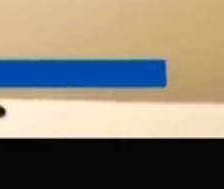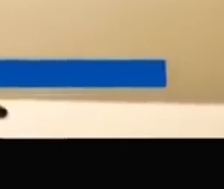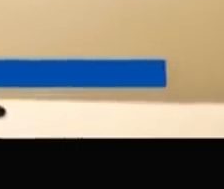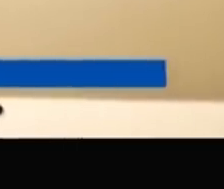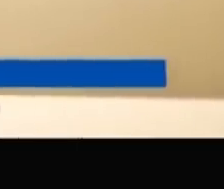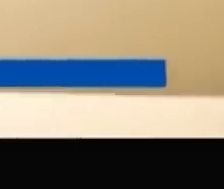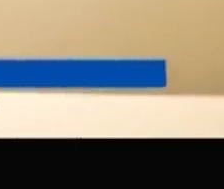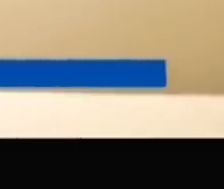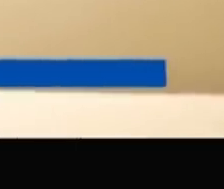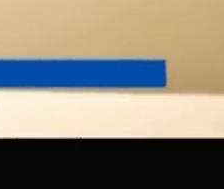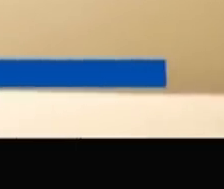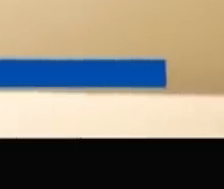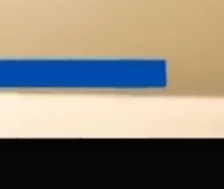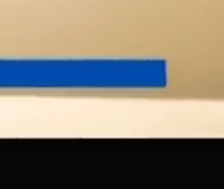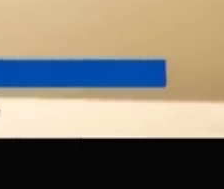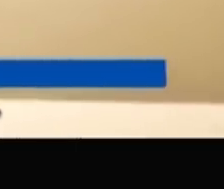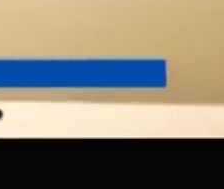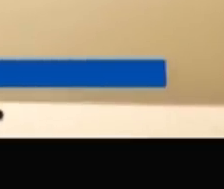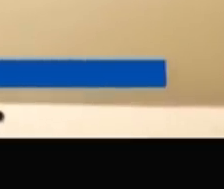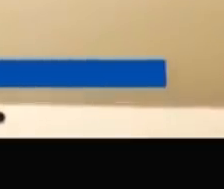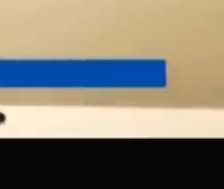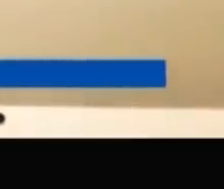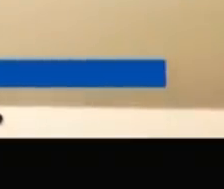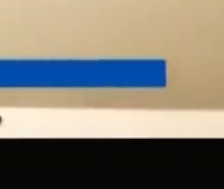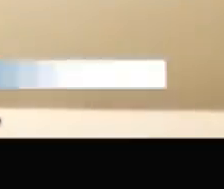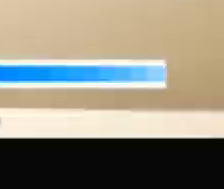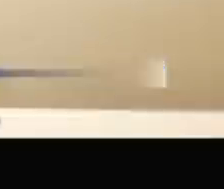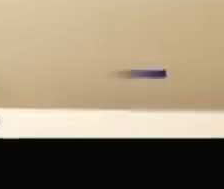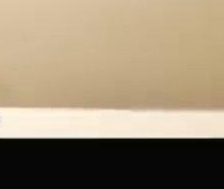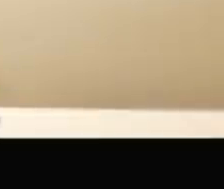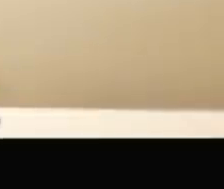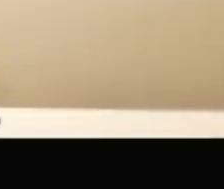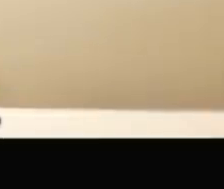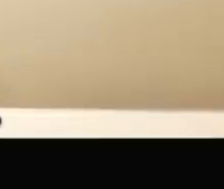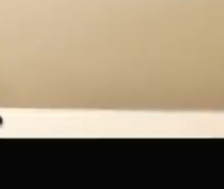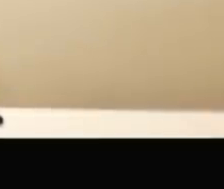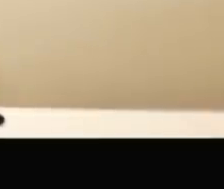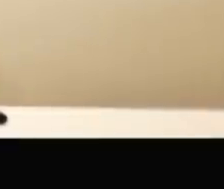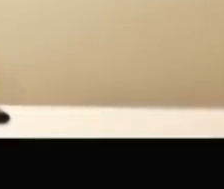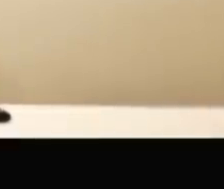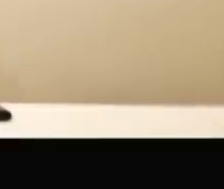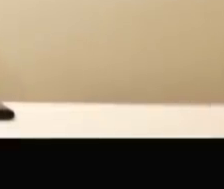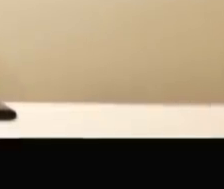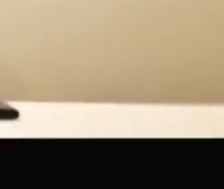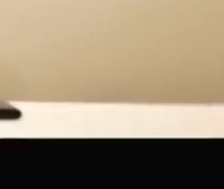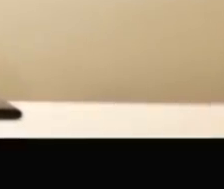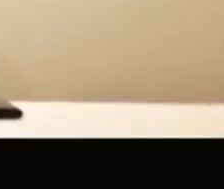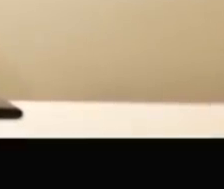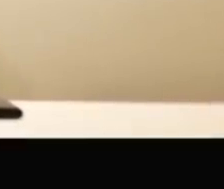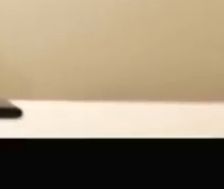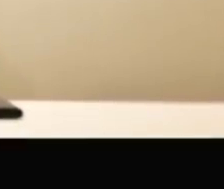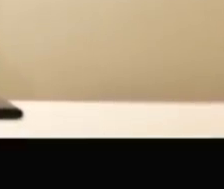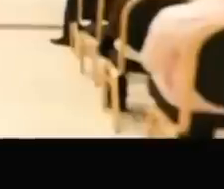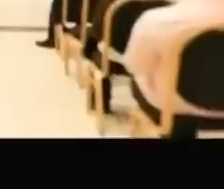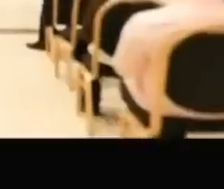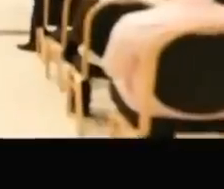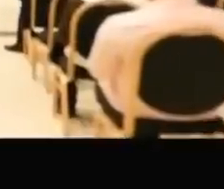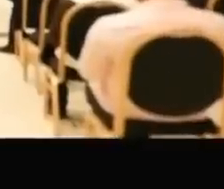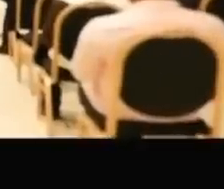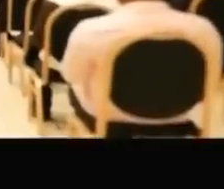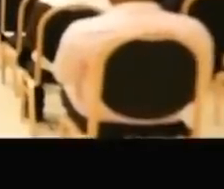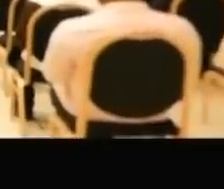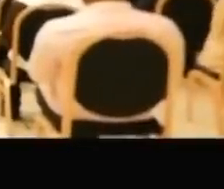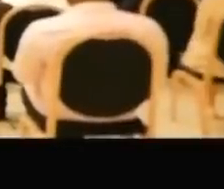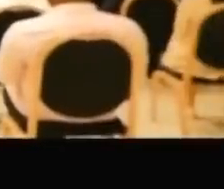pour sa volonté et détermination à éliminer les violences basées sur le genre, sous toutes ses formes.